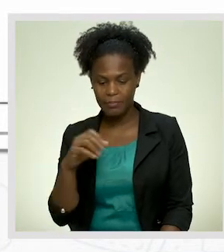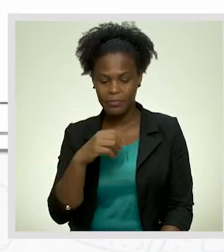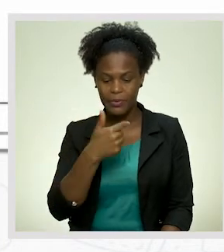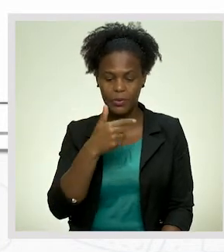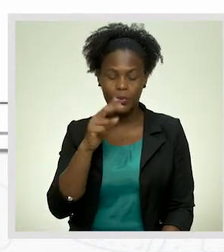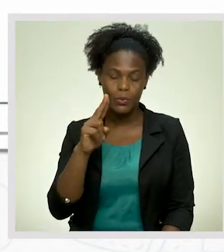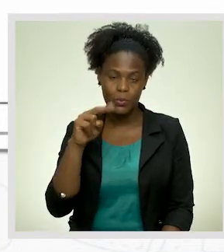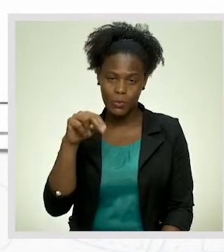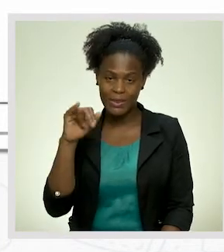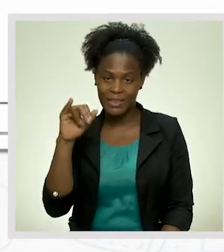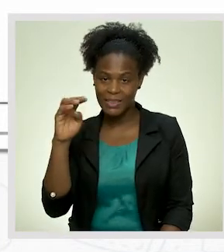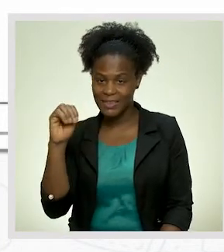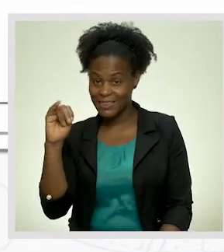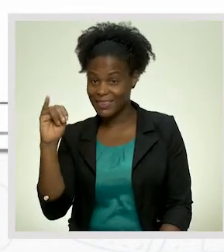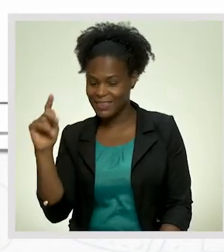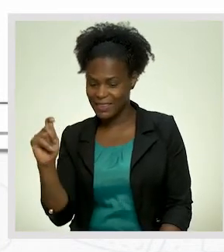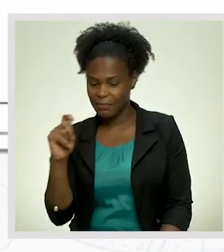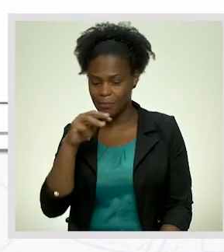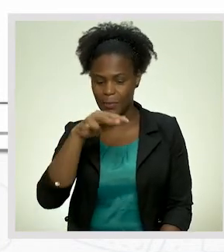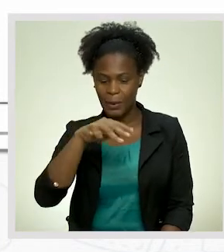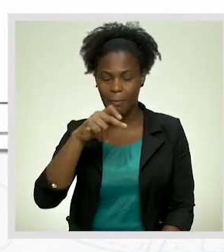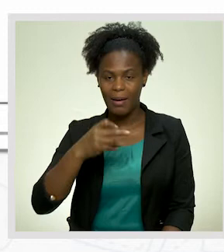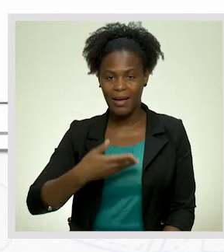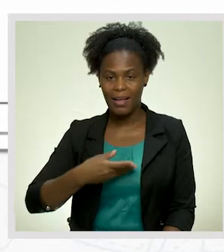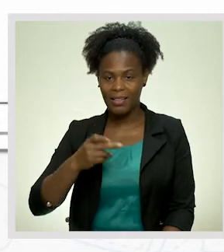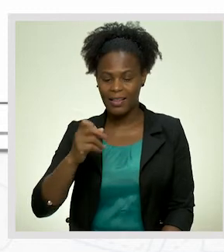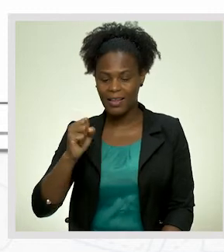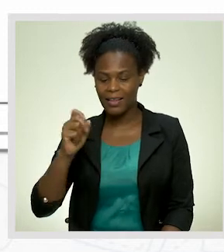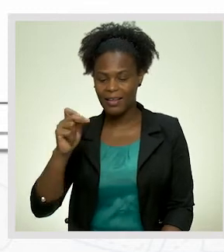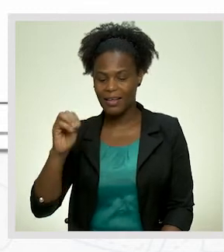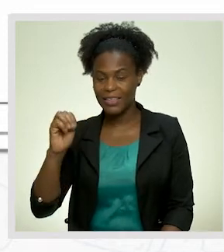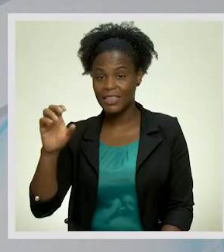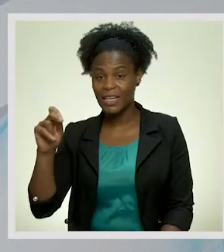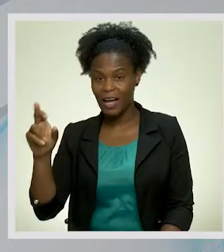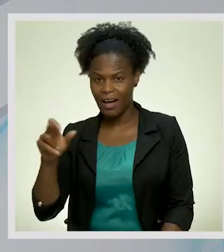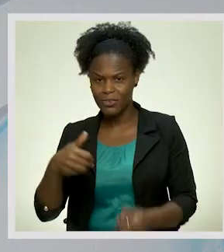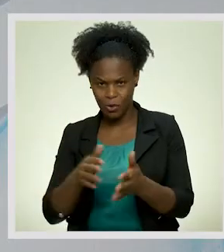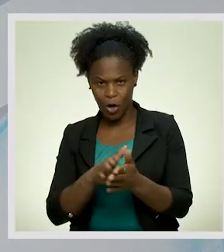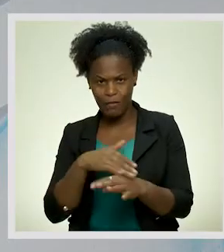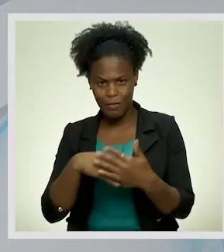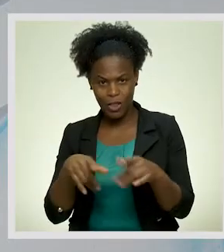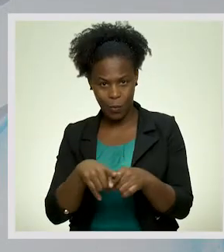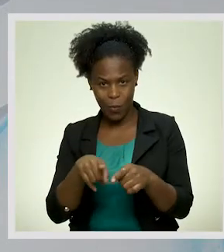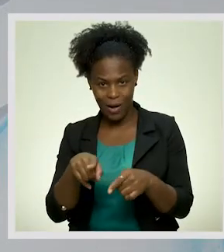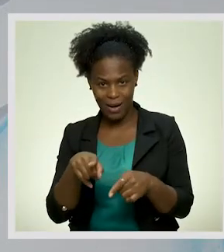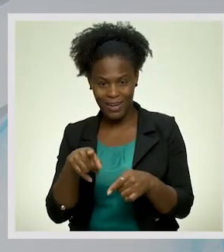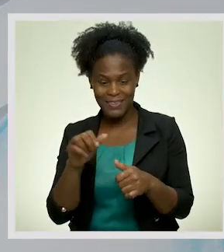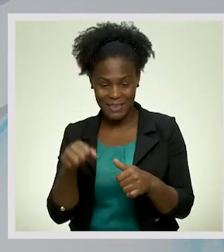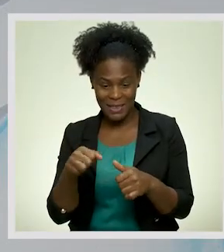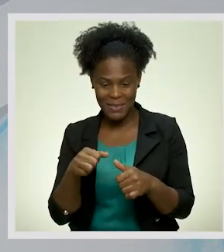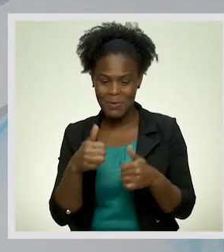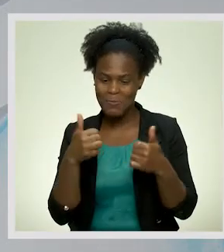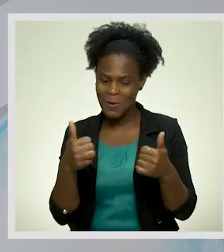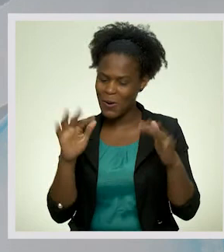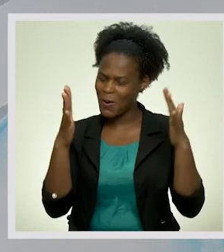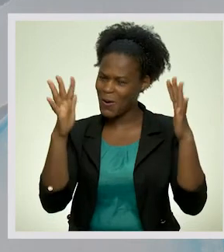Tunisie et Madagascar. Tout le monde a fait comme ça? Oui?